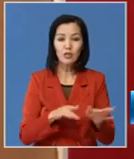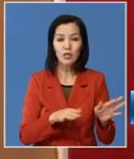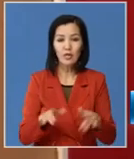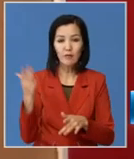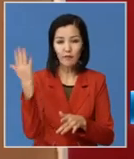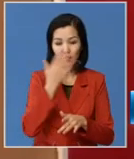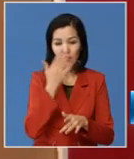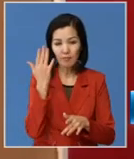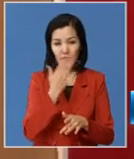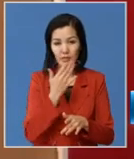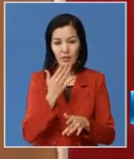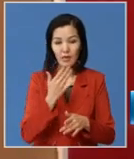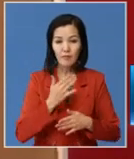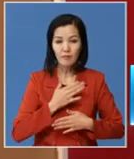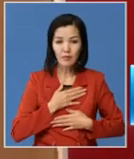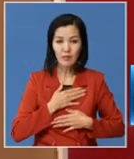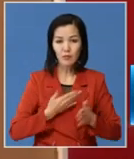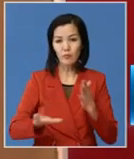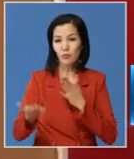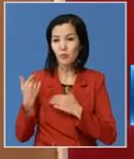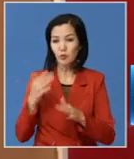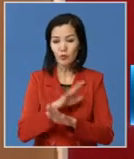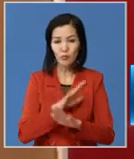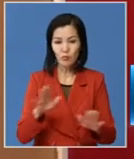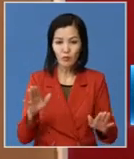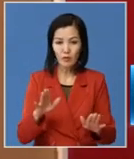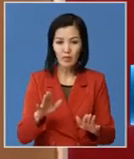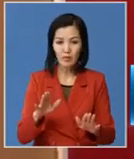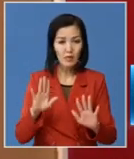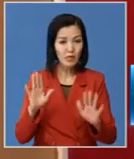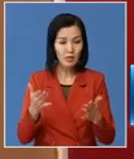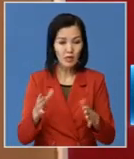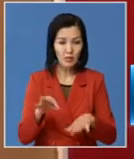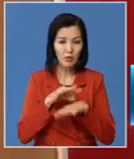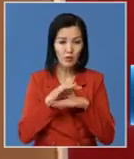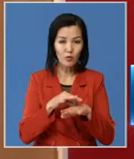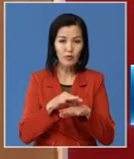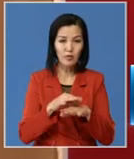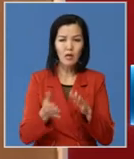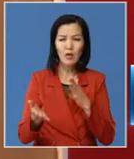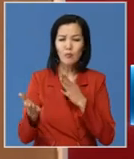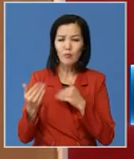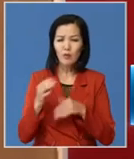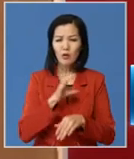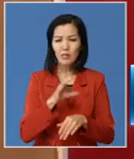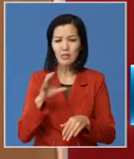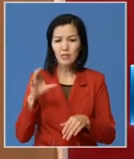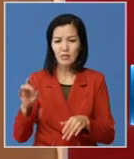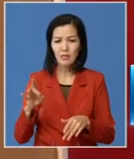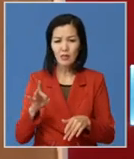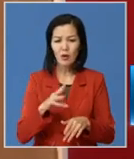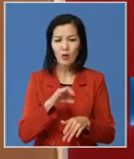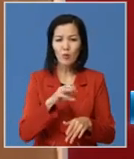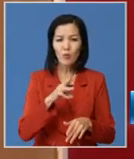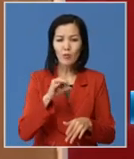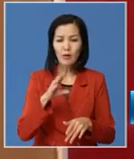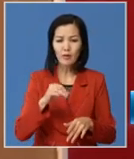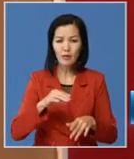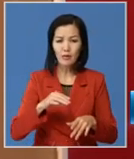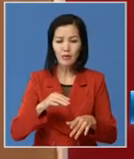іс-әрекеті кезінде қандай да бір проблемаларды қалай шешу керек сияқты жалпы әлемдегі қолданылатын